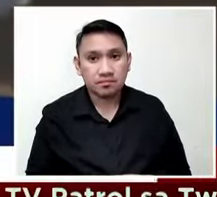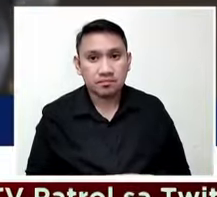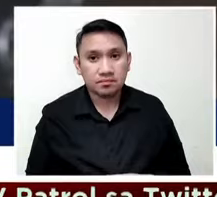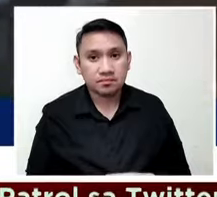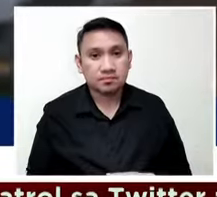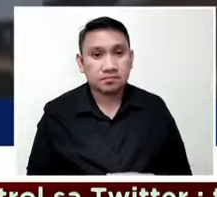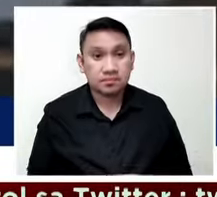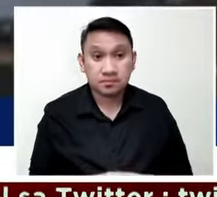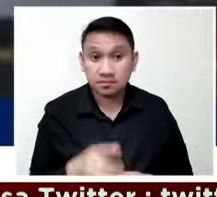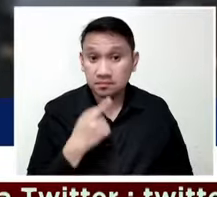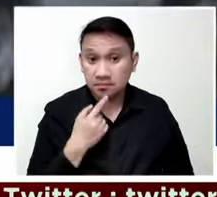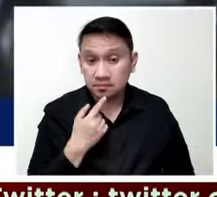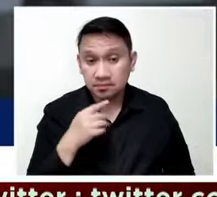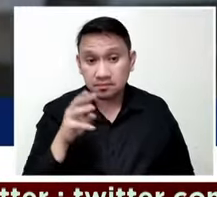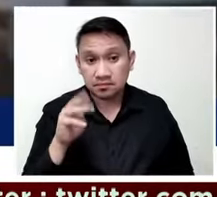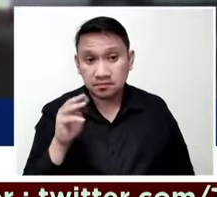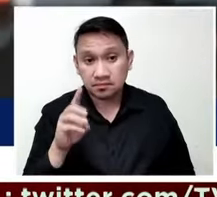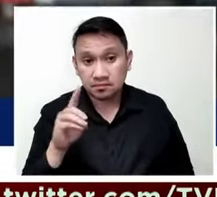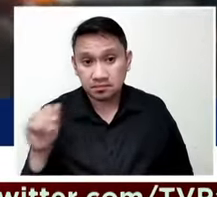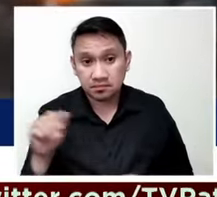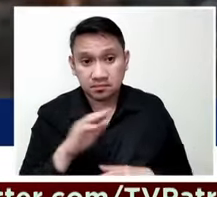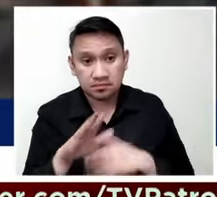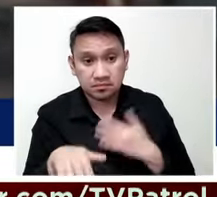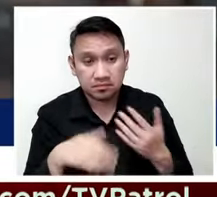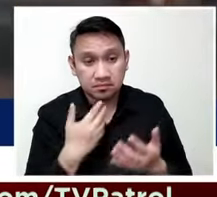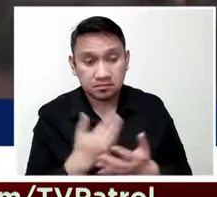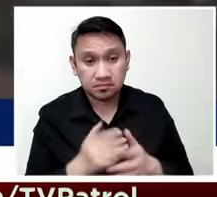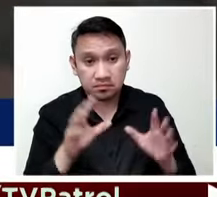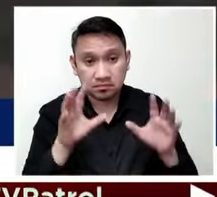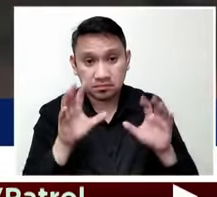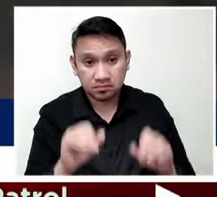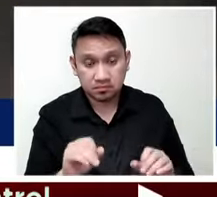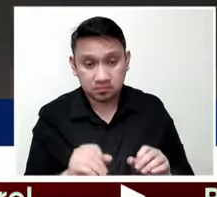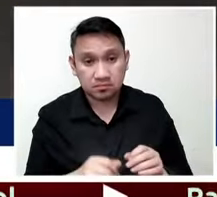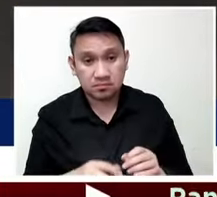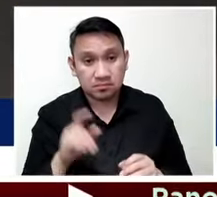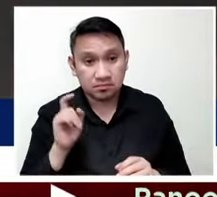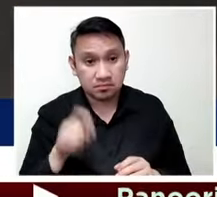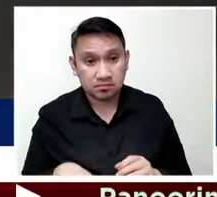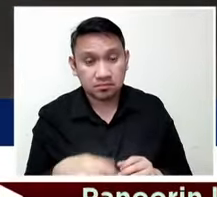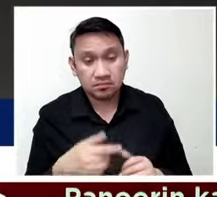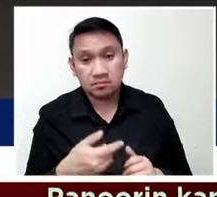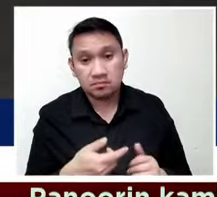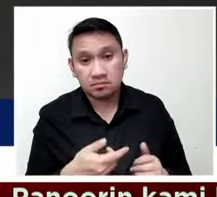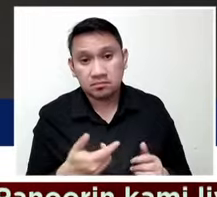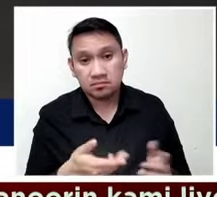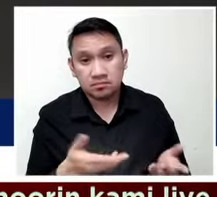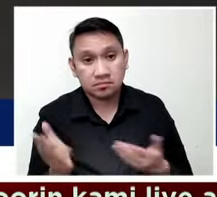Kabayan, ayon sa MMDA, lahat ng nahuli at kinakailangang i-impound na sasakyan ay dinala na